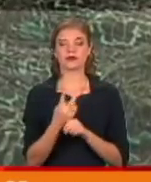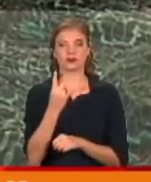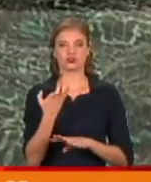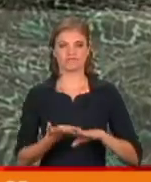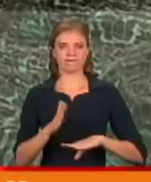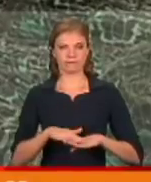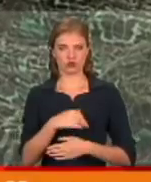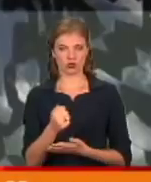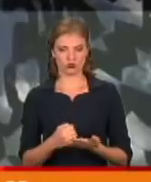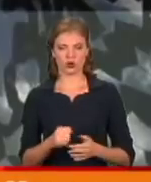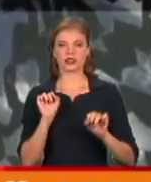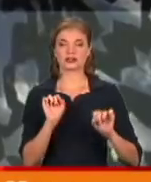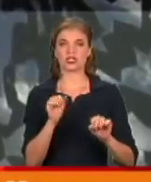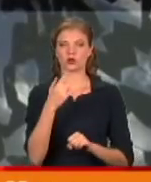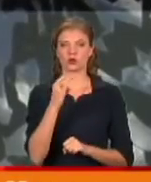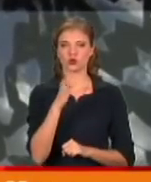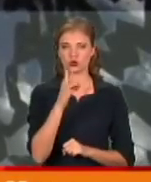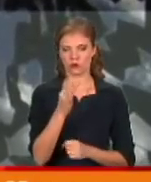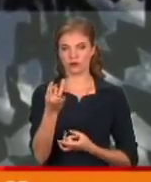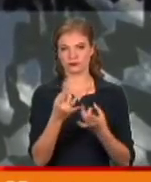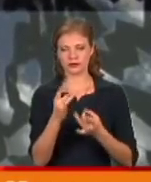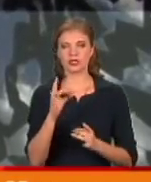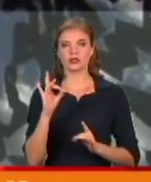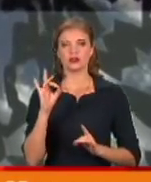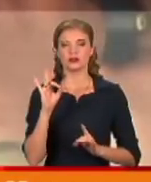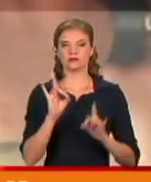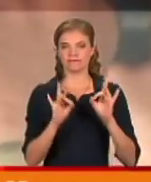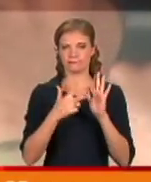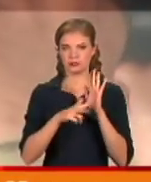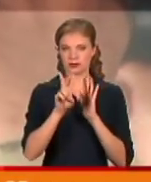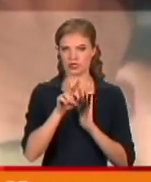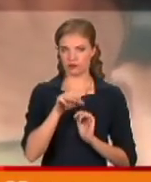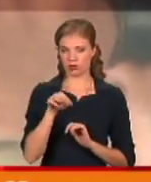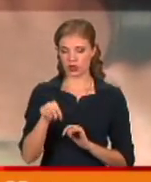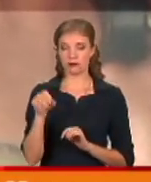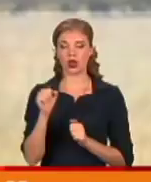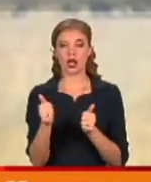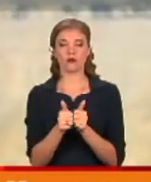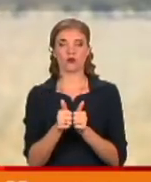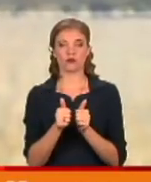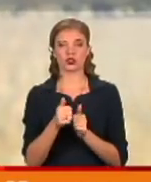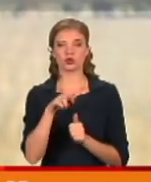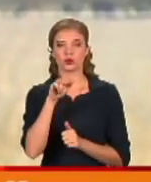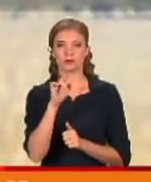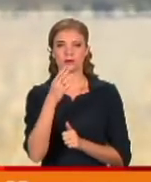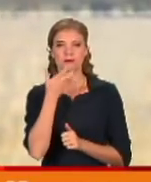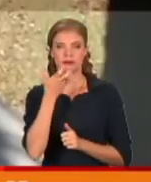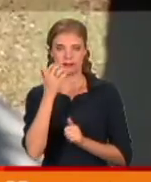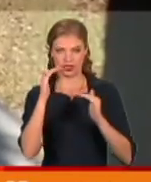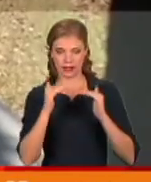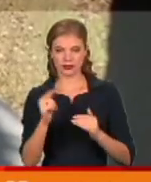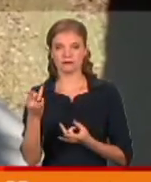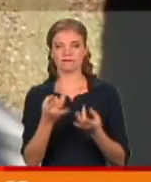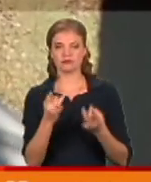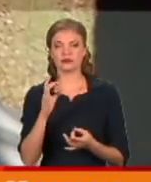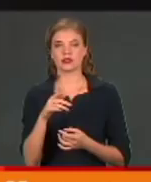з важкого озброєння захисників Гнутового поціляли з мінометів 82-го калібру, а поблизу Південного бойовики теж